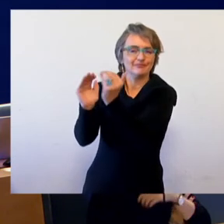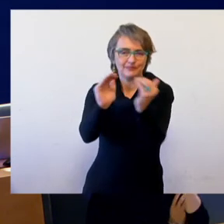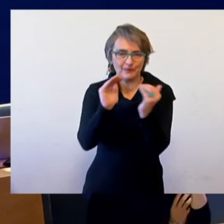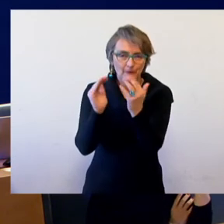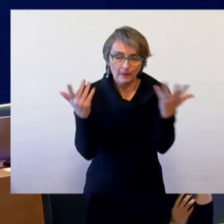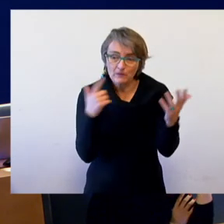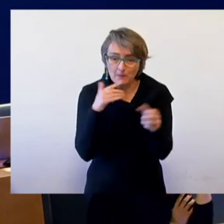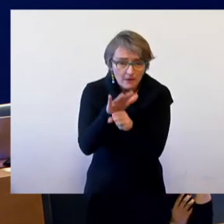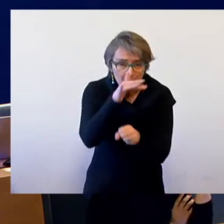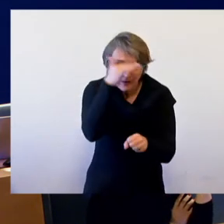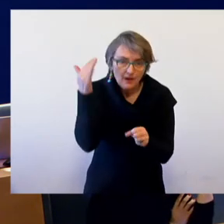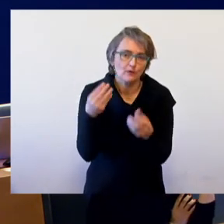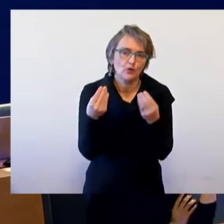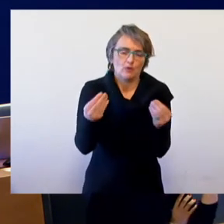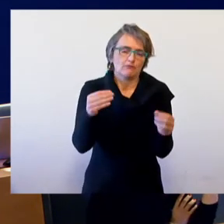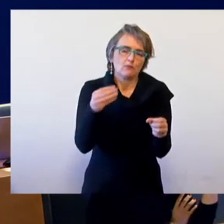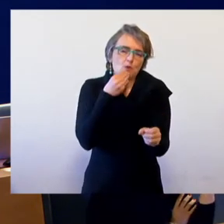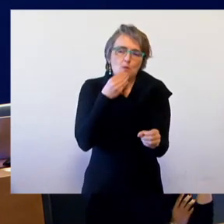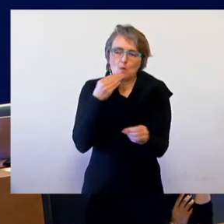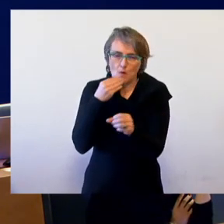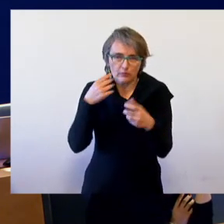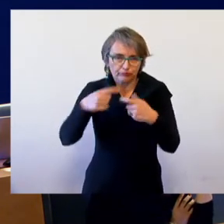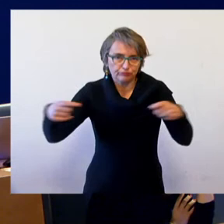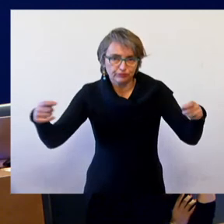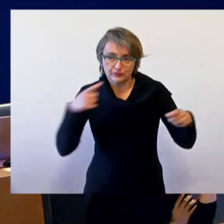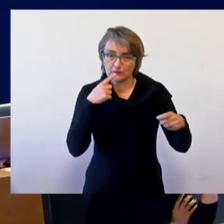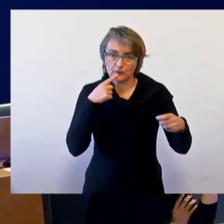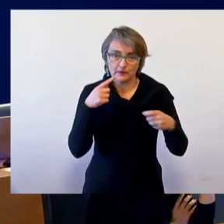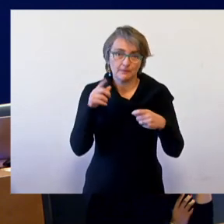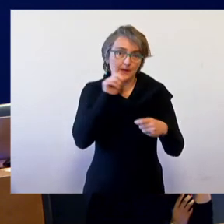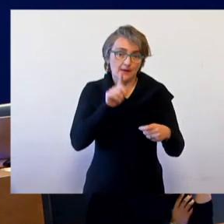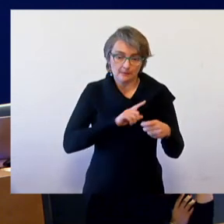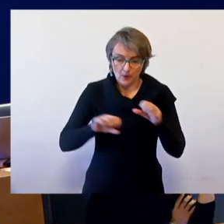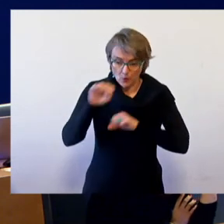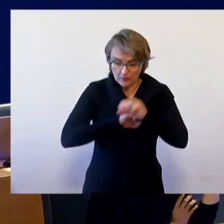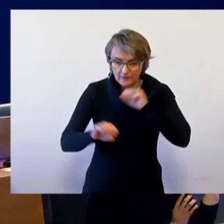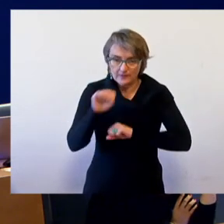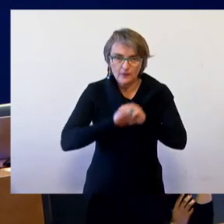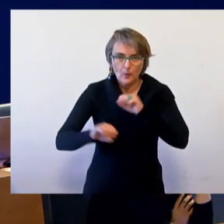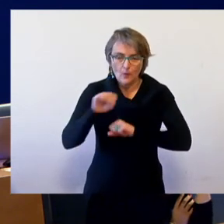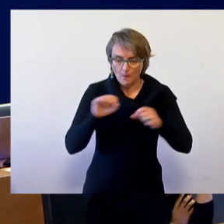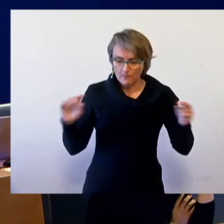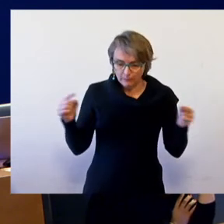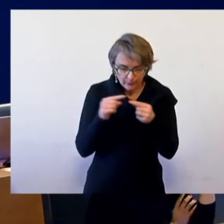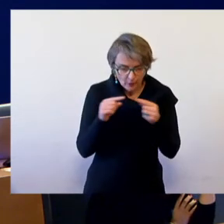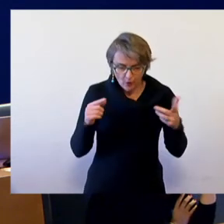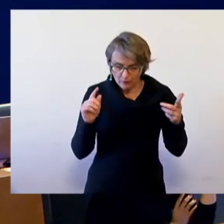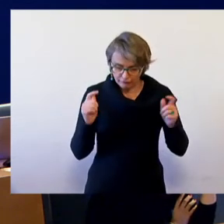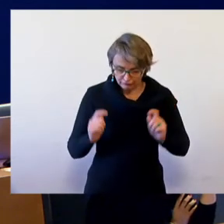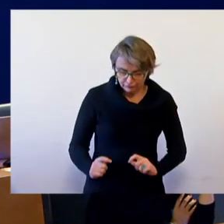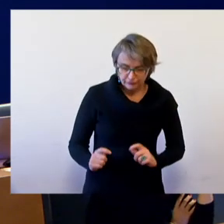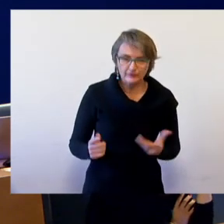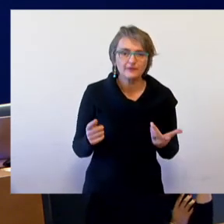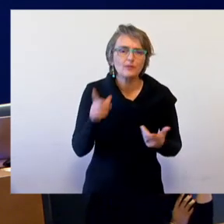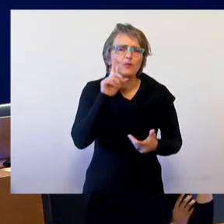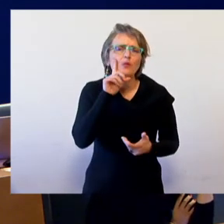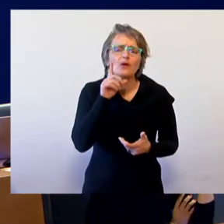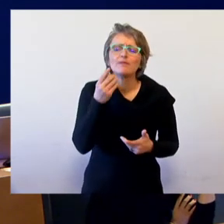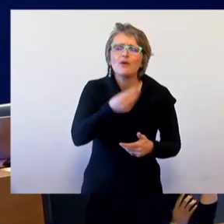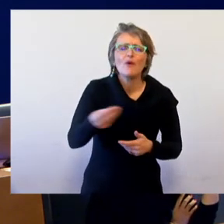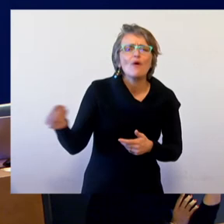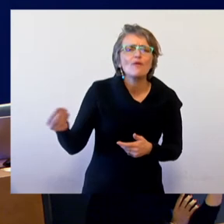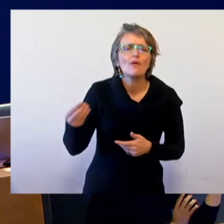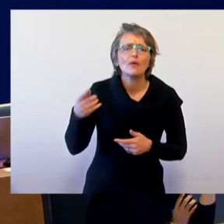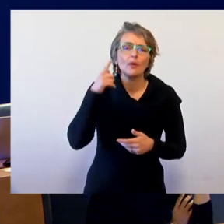Les écoles en sous-effectif qui vont prendre des élèves, des enfants qui étaient orientés systématiquement de